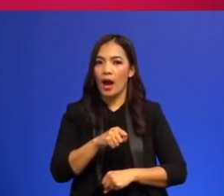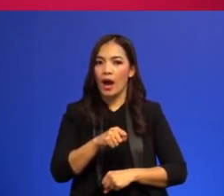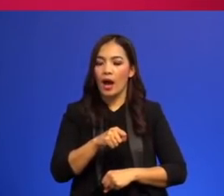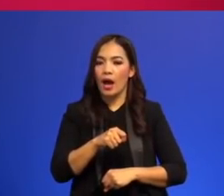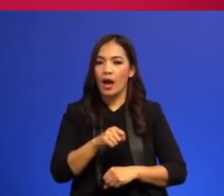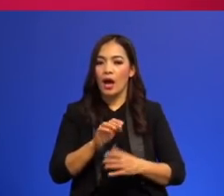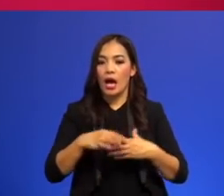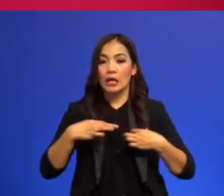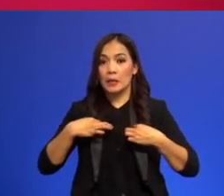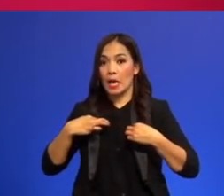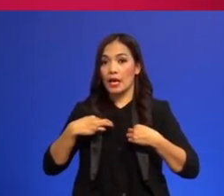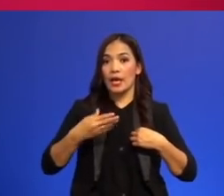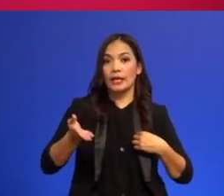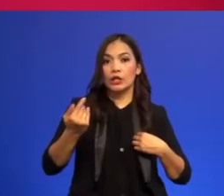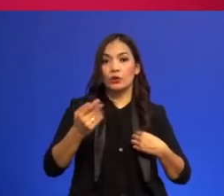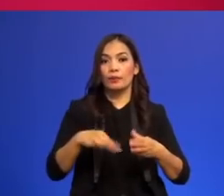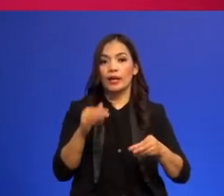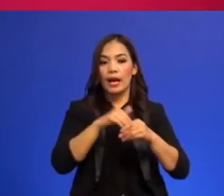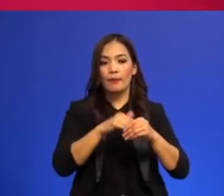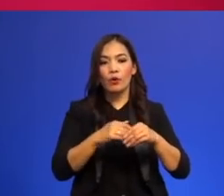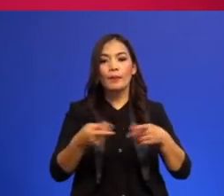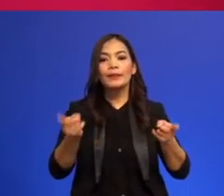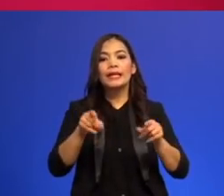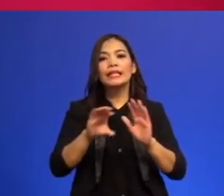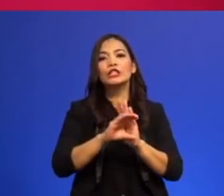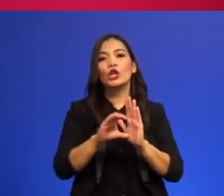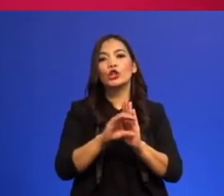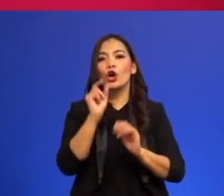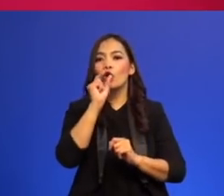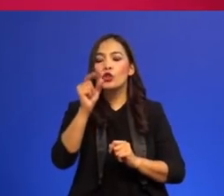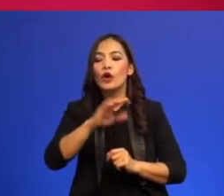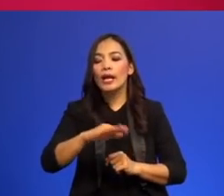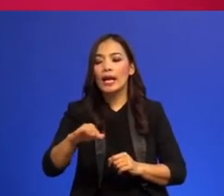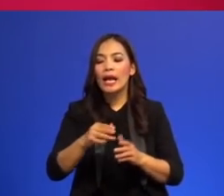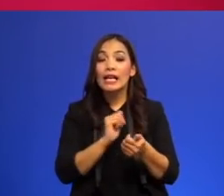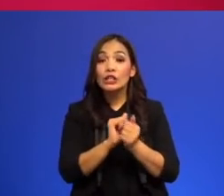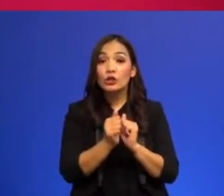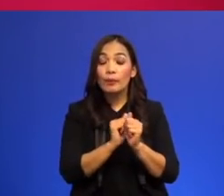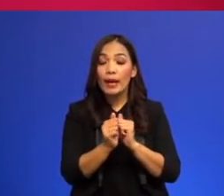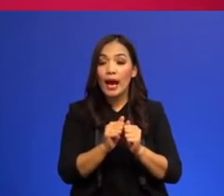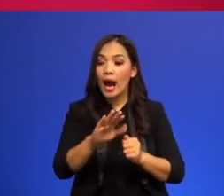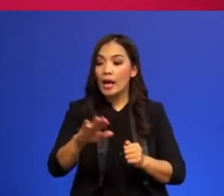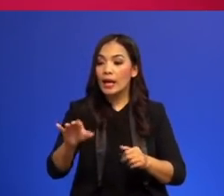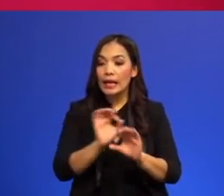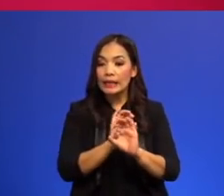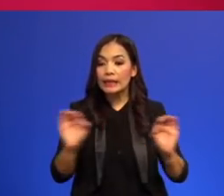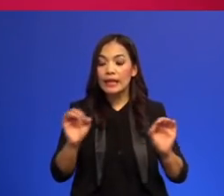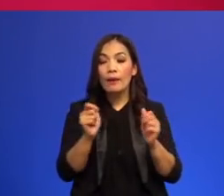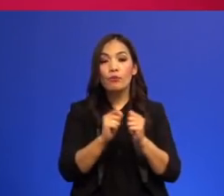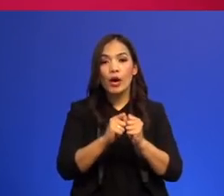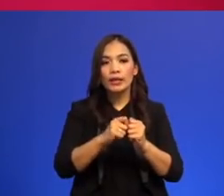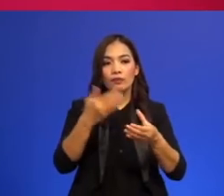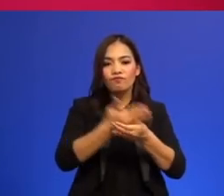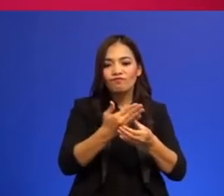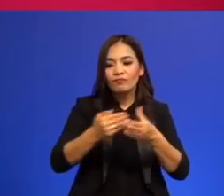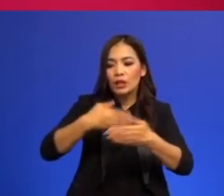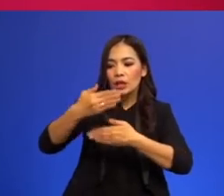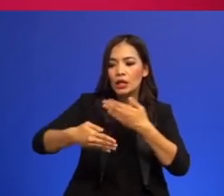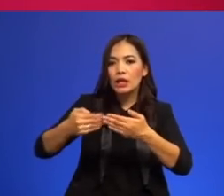Gaya hidup menabung menjadi contoh bagi anak-anak, agar anak-anak tidak menciptakan generasi sandwich